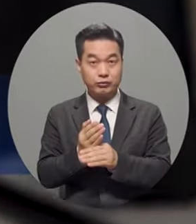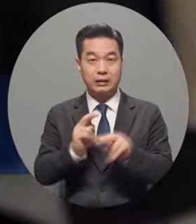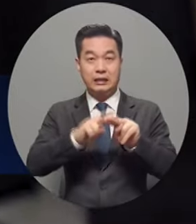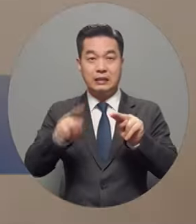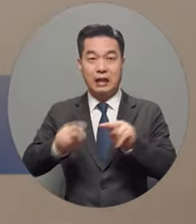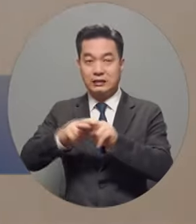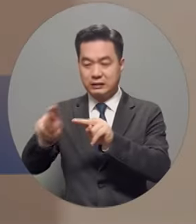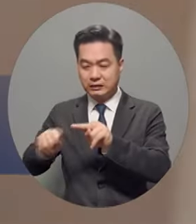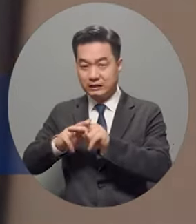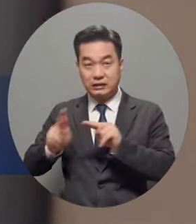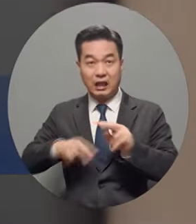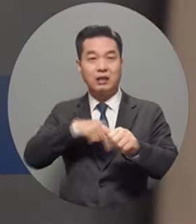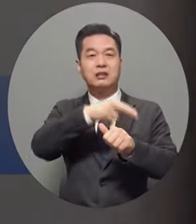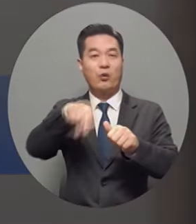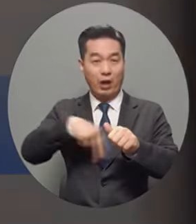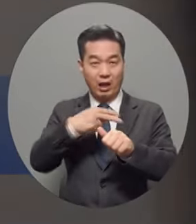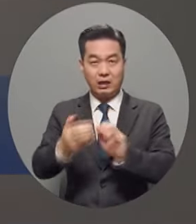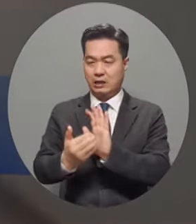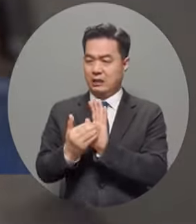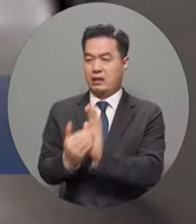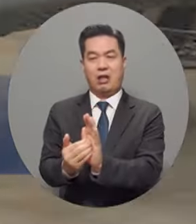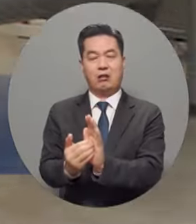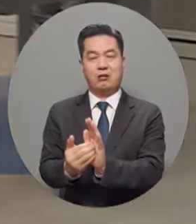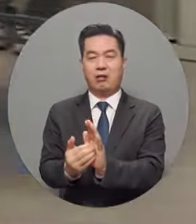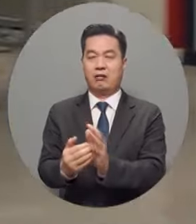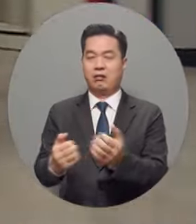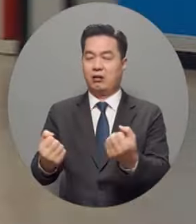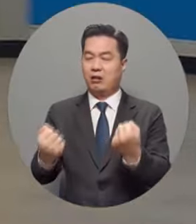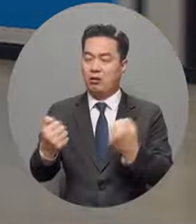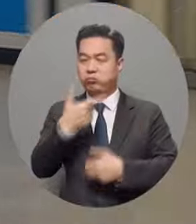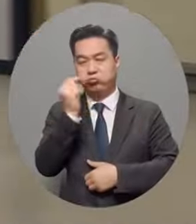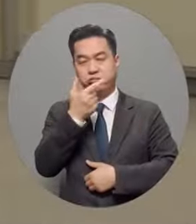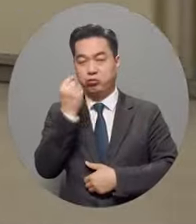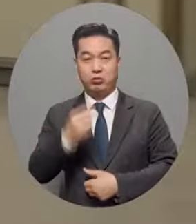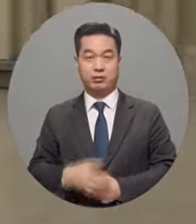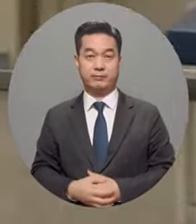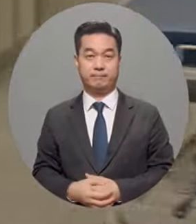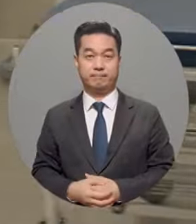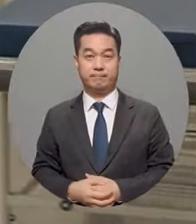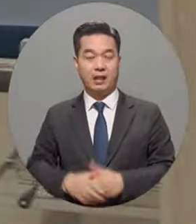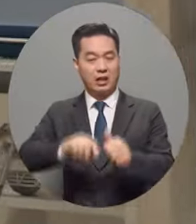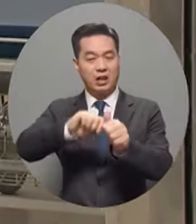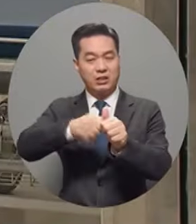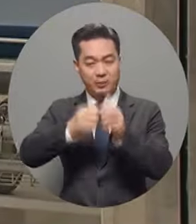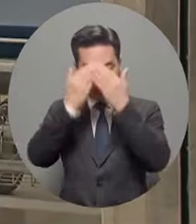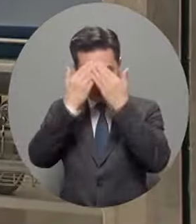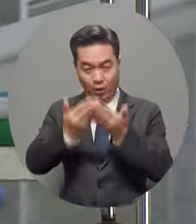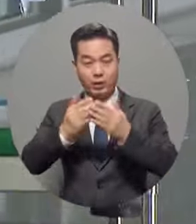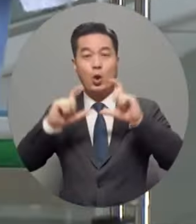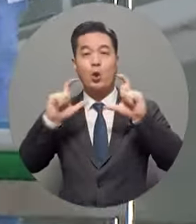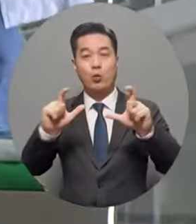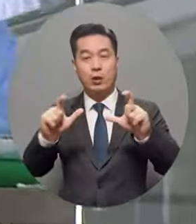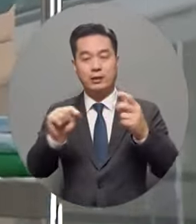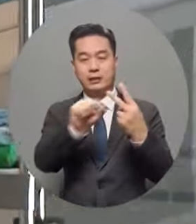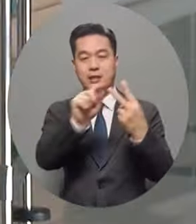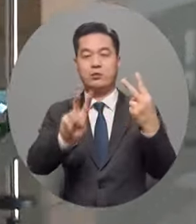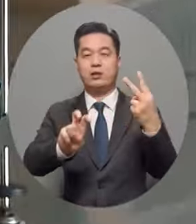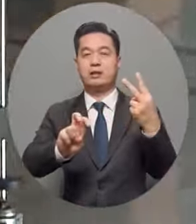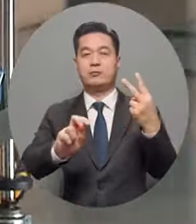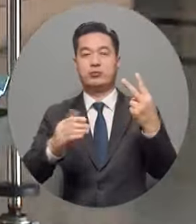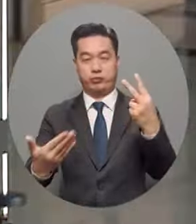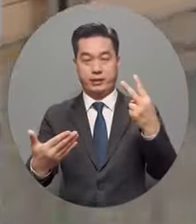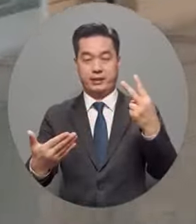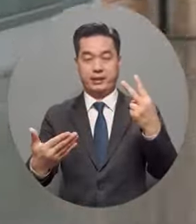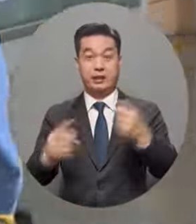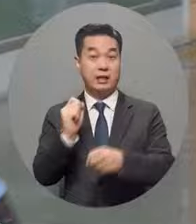상황에서 지금 대응해줄 여력이 솔직히 없어요 정부가 처벌을 면해 주겠다고 공표한 시점은 2월 29일